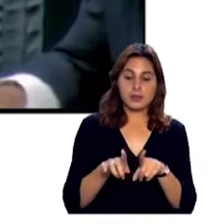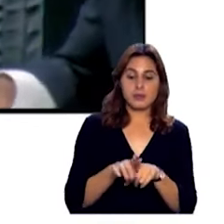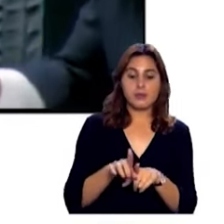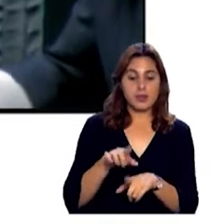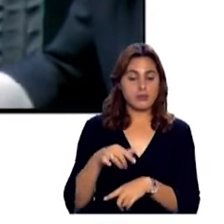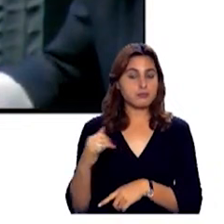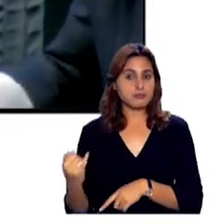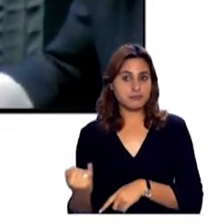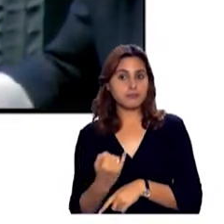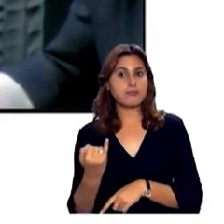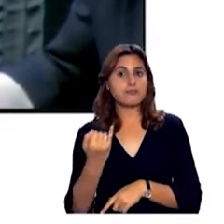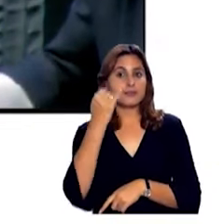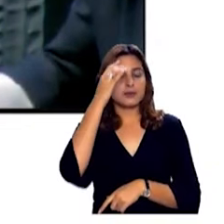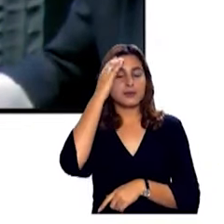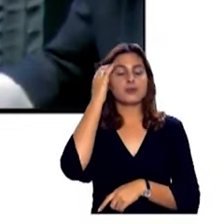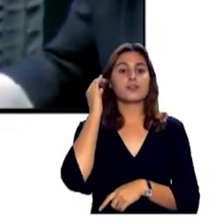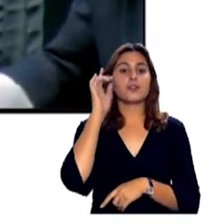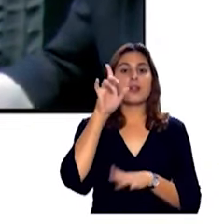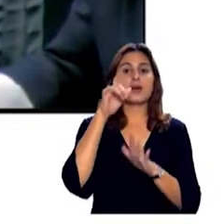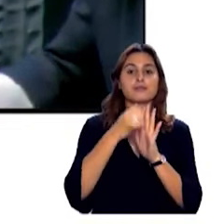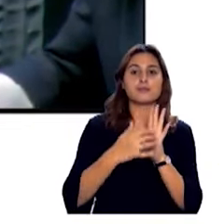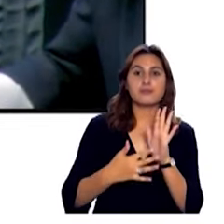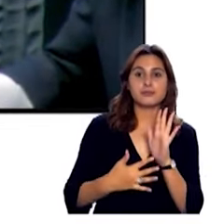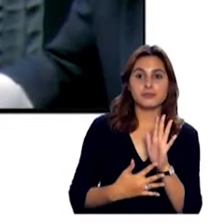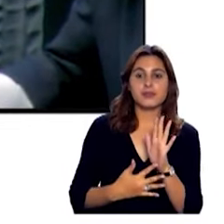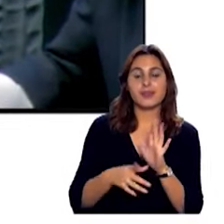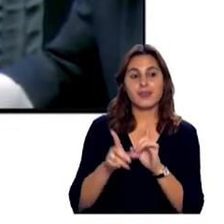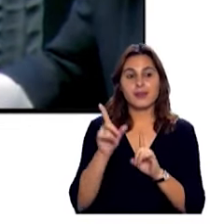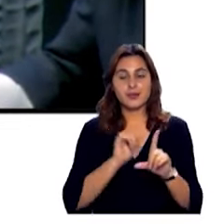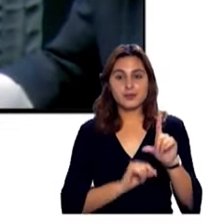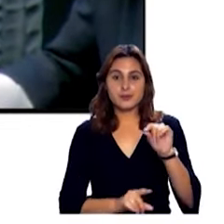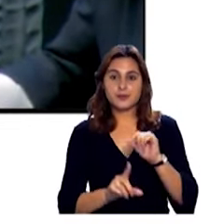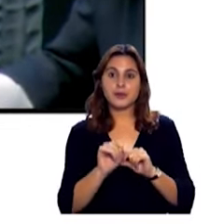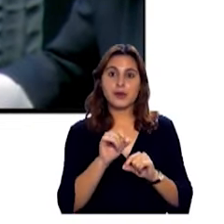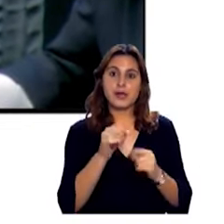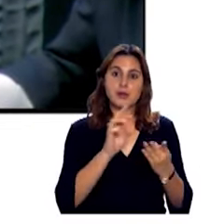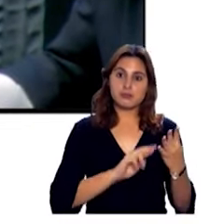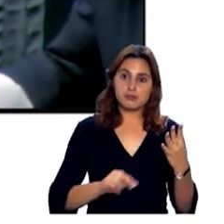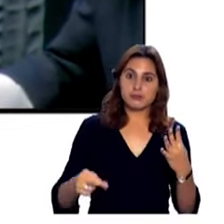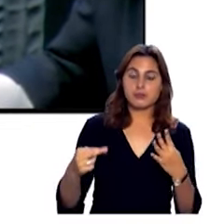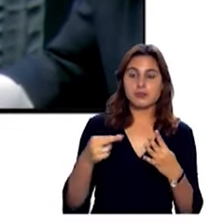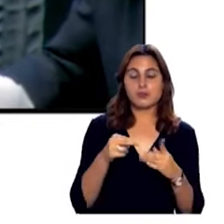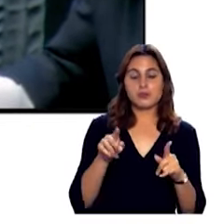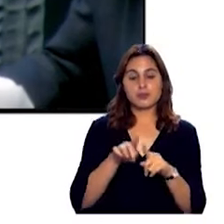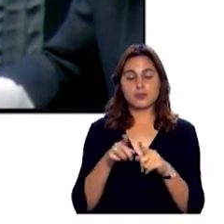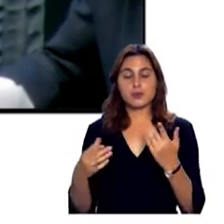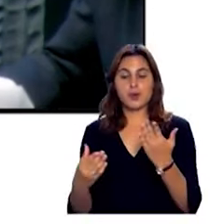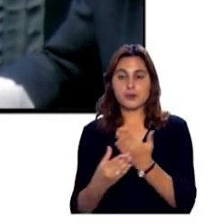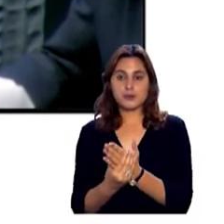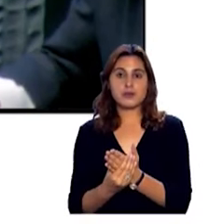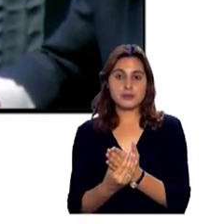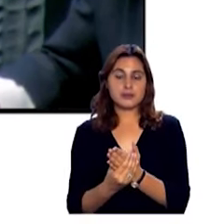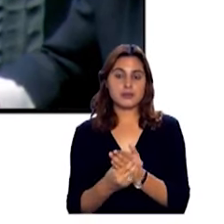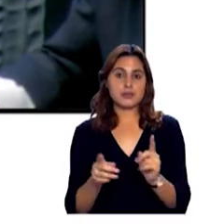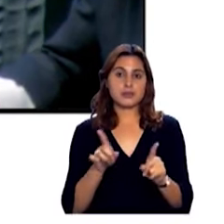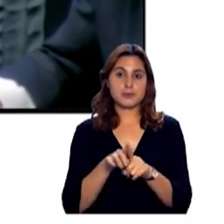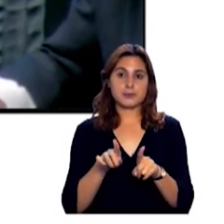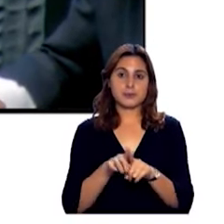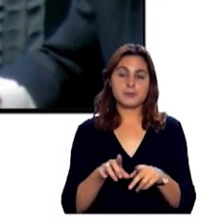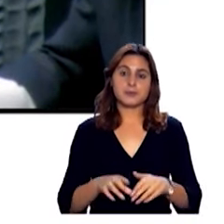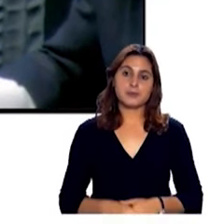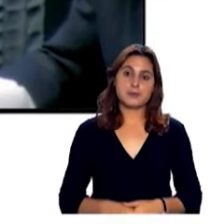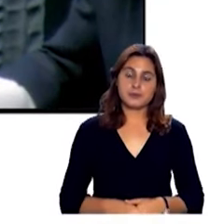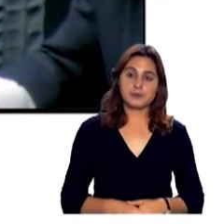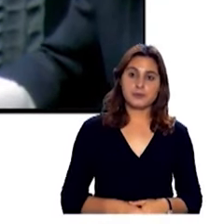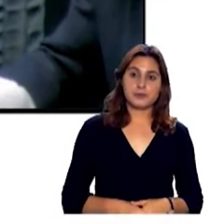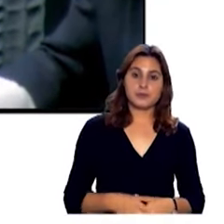a été expliqué TRS bien par sorya je rajouter qu'elle ne sélection pas non plus les moyens sur lesquels Elle va se